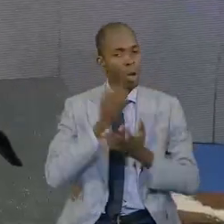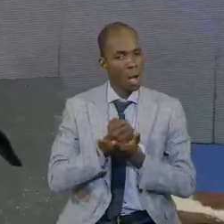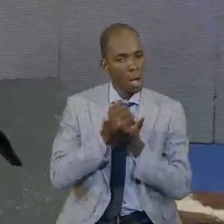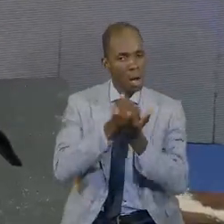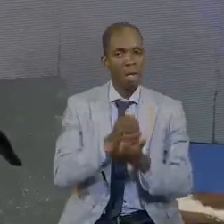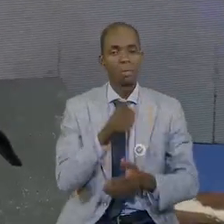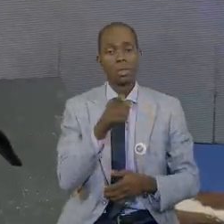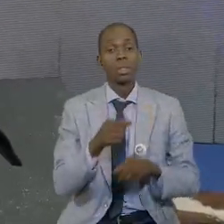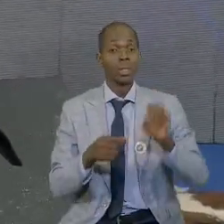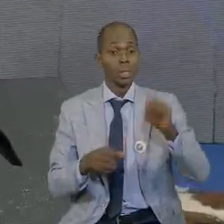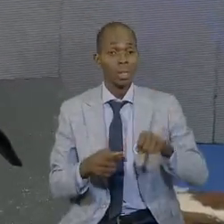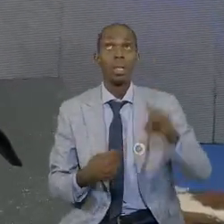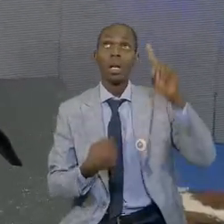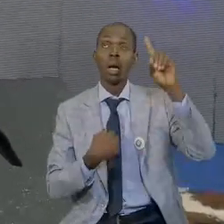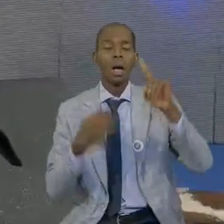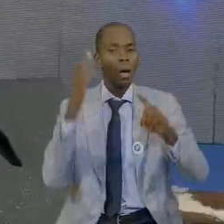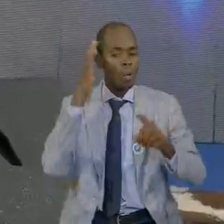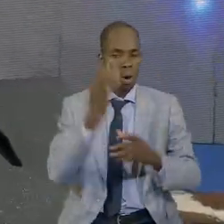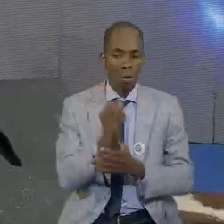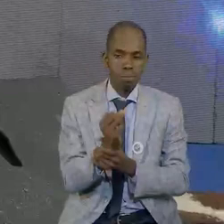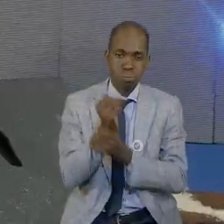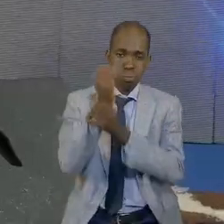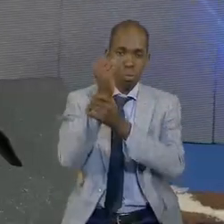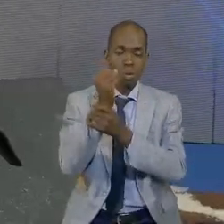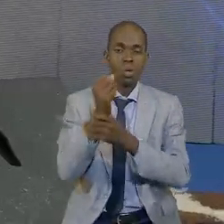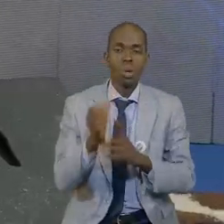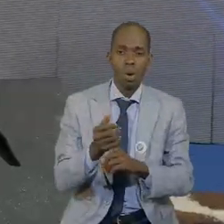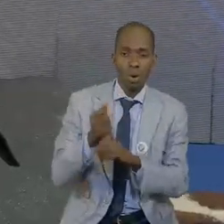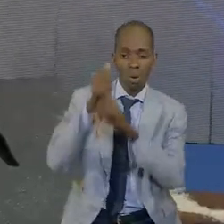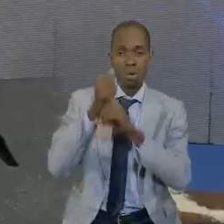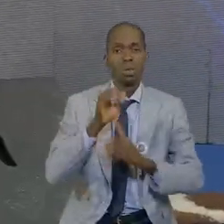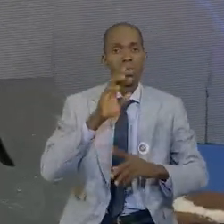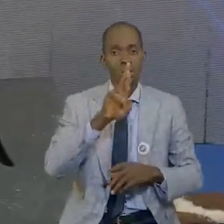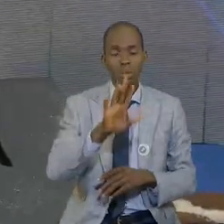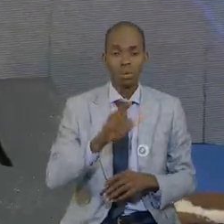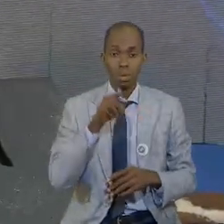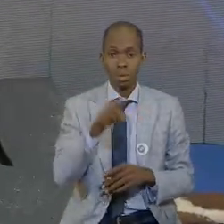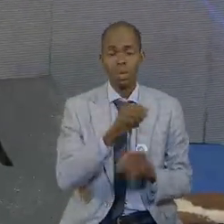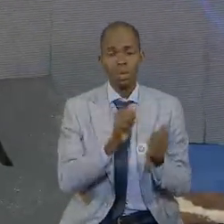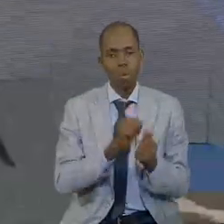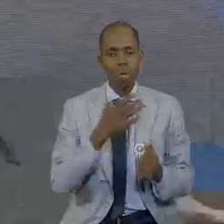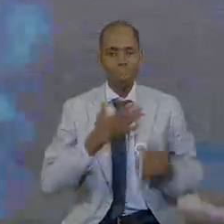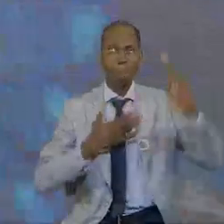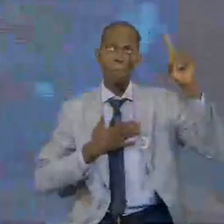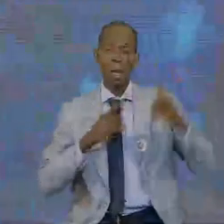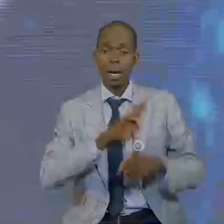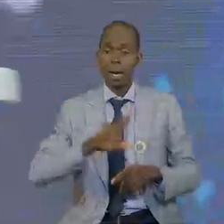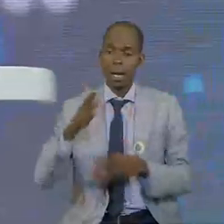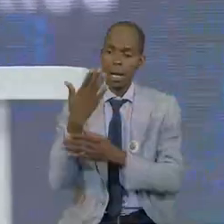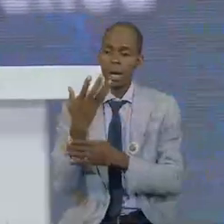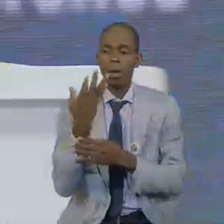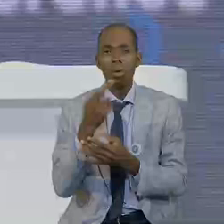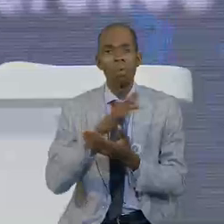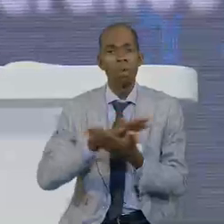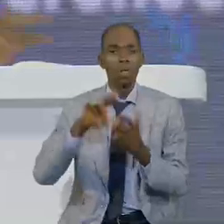ton secours. I will uphold thee with the right hand of my righteousness. Je te soutiens de ma